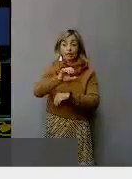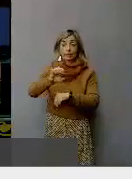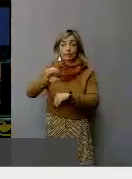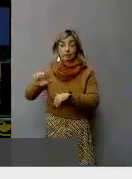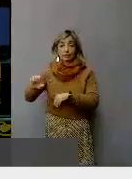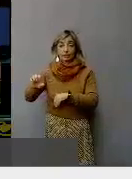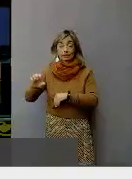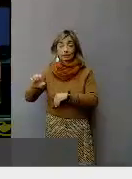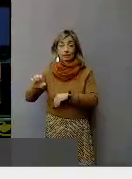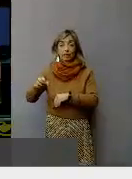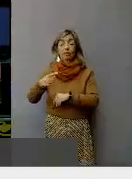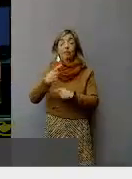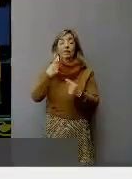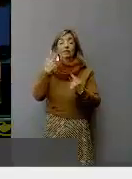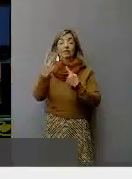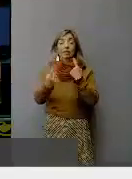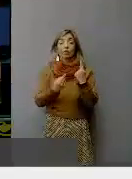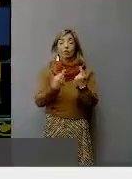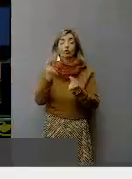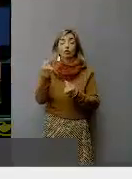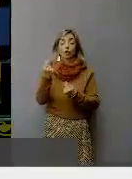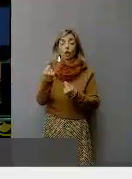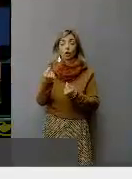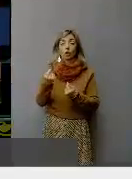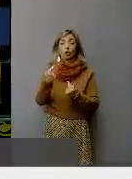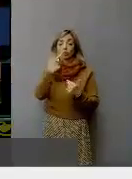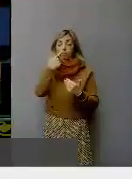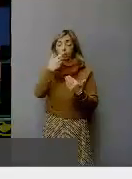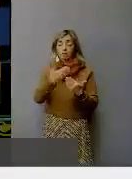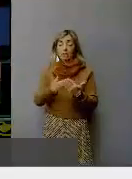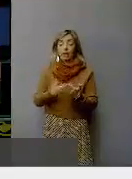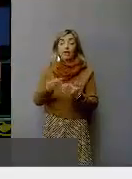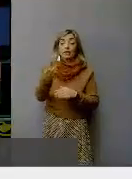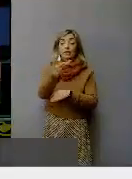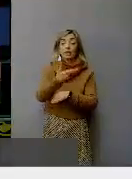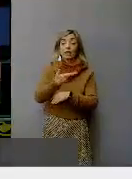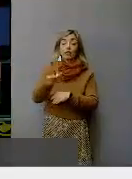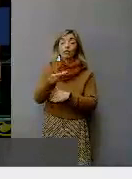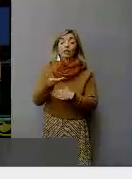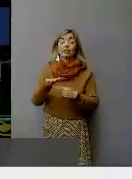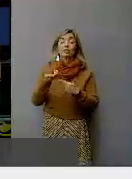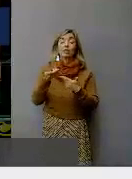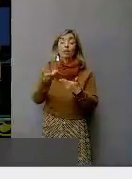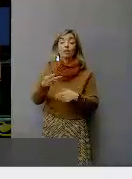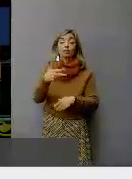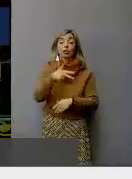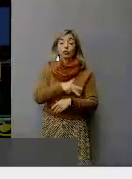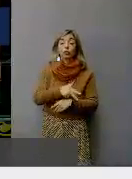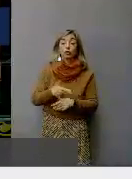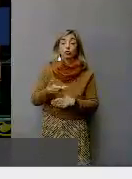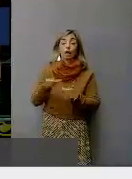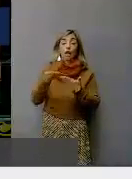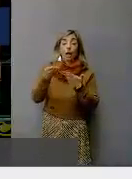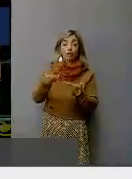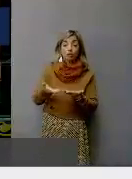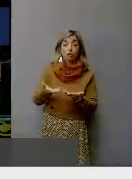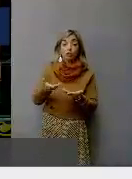situazione economica equivalente ai servizi alle prestazioni sociali agevolate comunali nella versione emendata